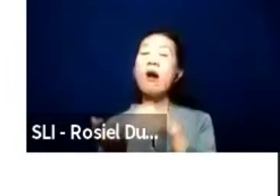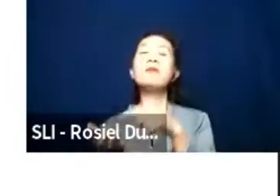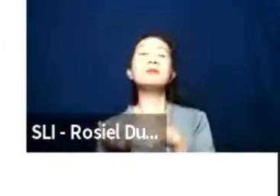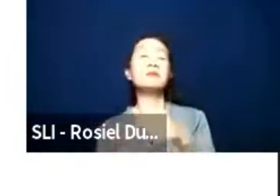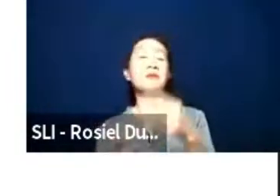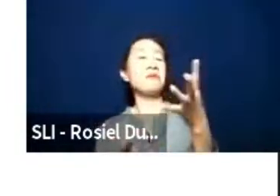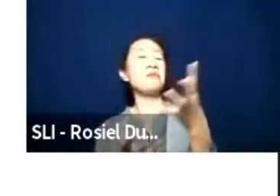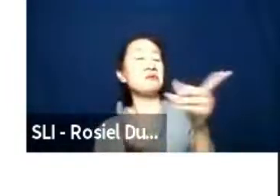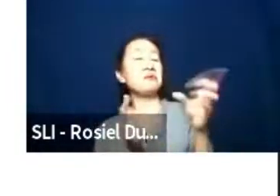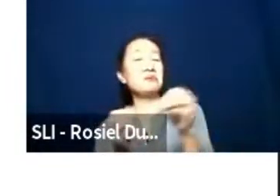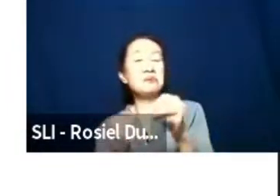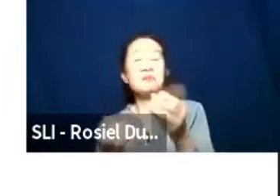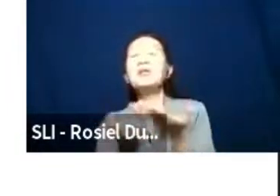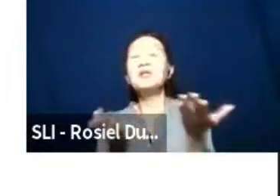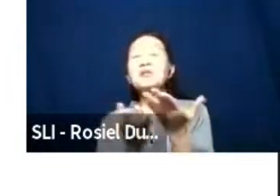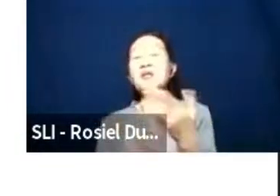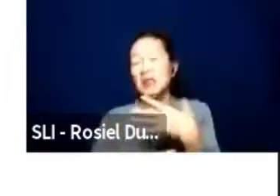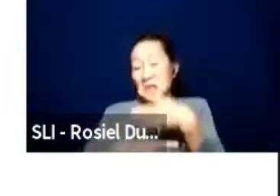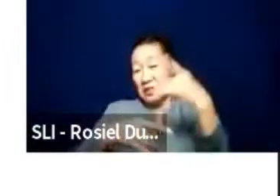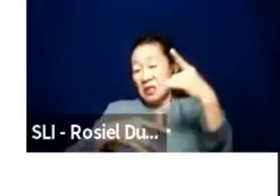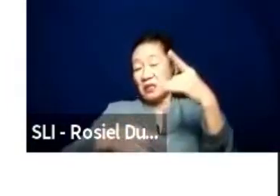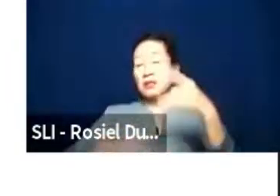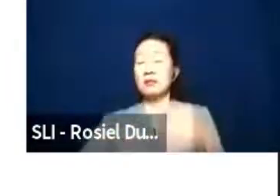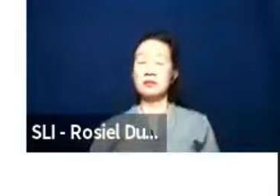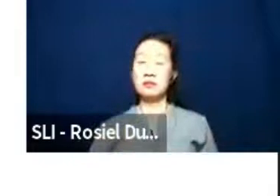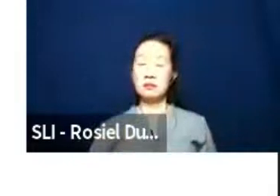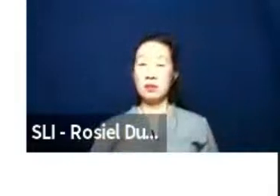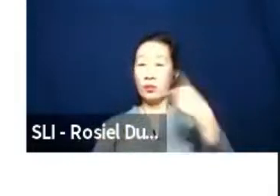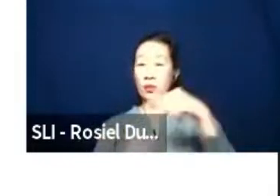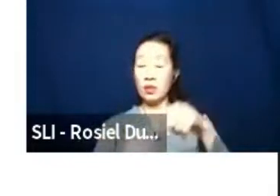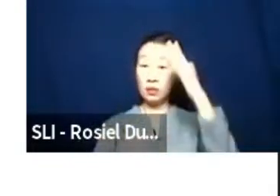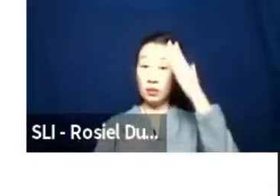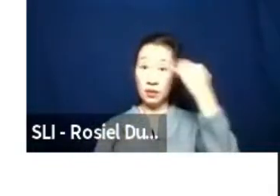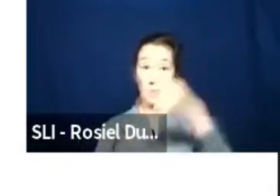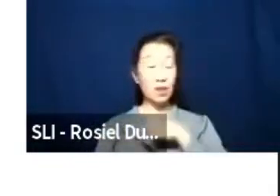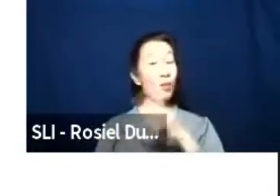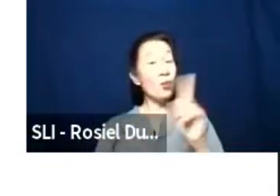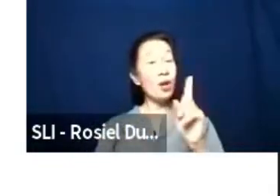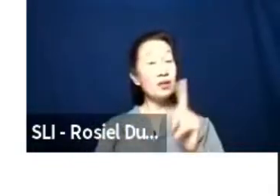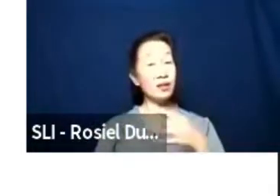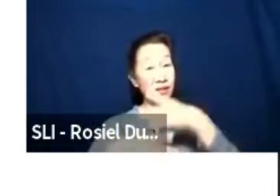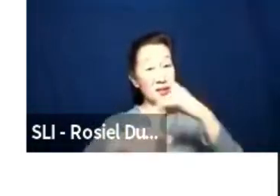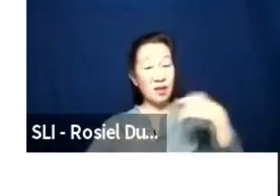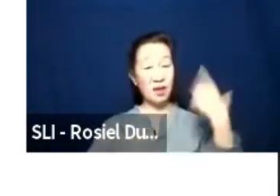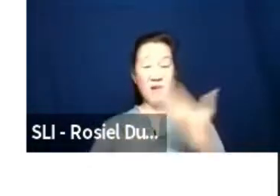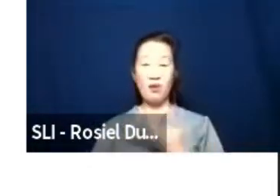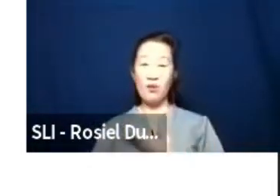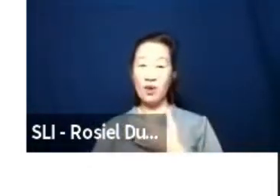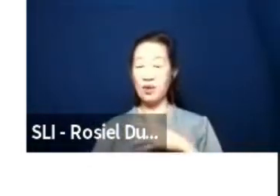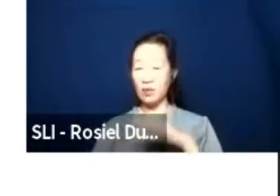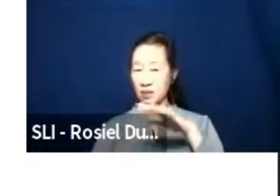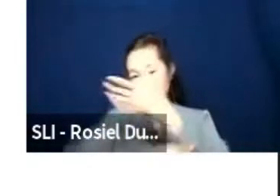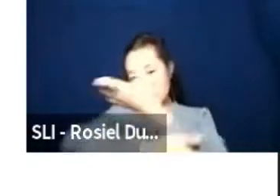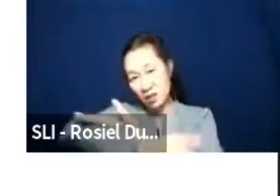gusto niyang gawin. Dito pala siya interesado. No, so pagka alam na po natin kung ano yung interest ng ating anak, ano yung gusto